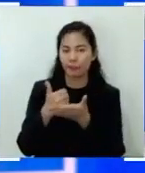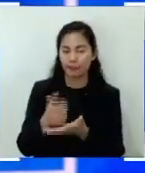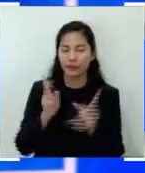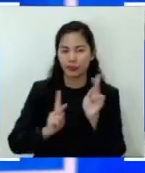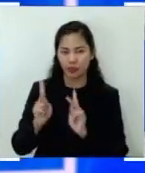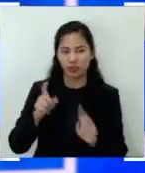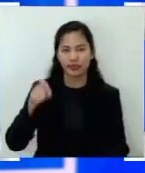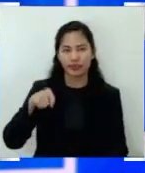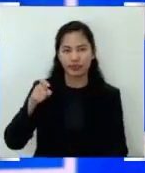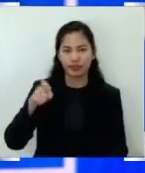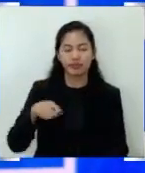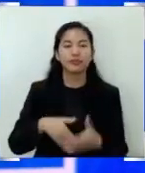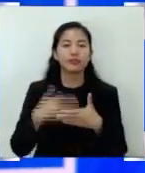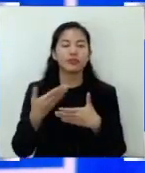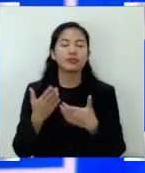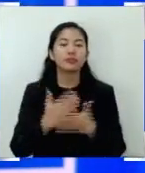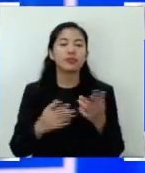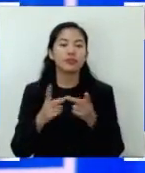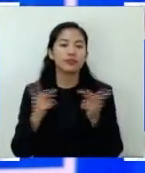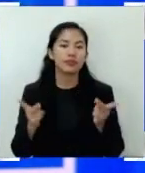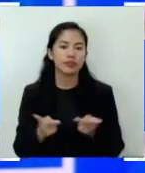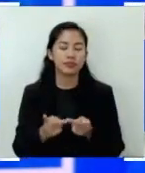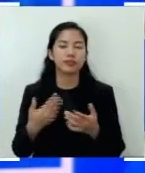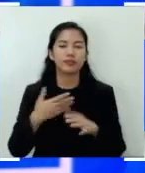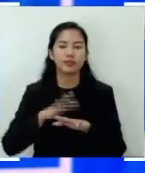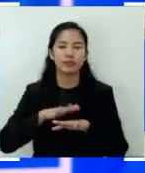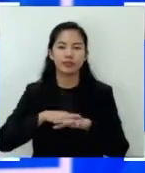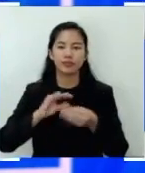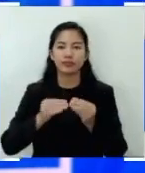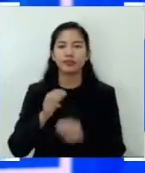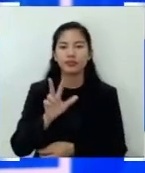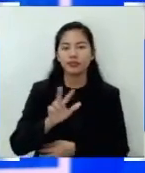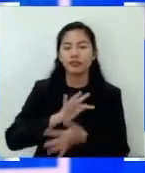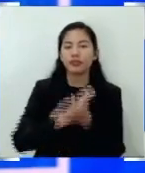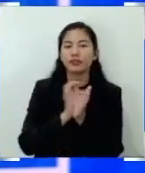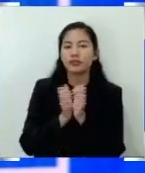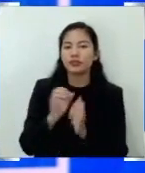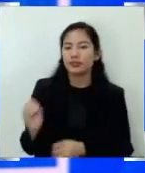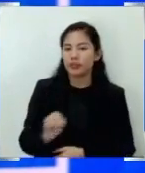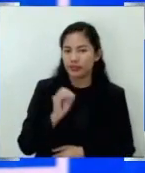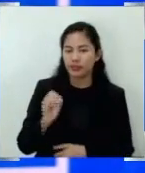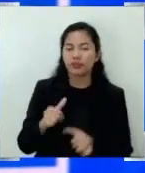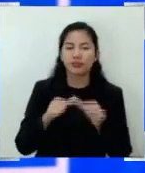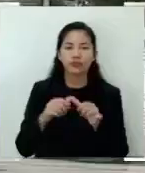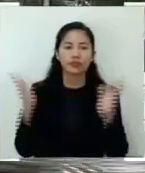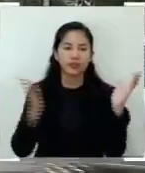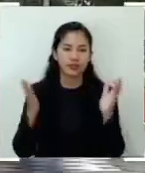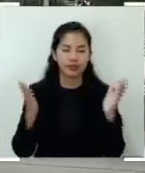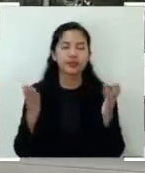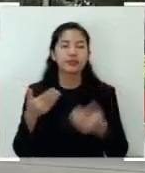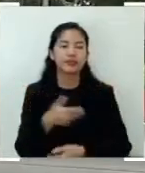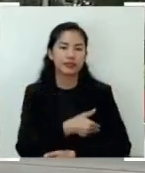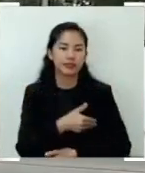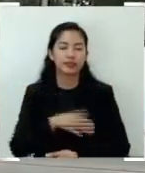Kahit po ilang lugar sa bansa ang nasa alert level 3 na dahil sa Omicron variant, tuloy ang serbisyo ng mga bangko. Ay po sa Bangko Sentral